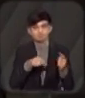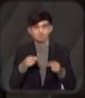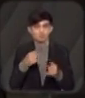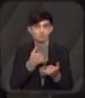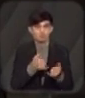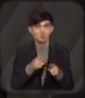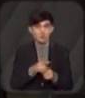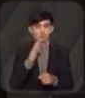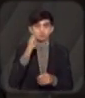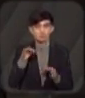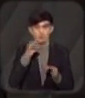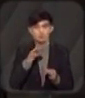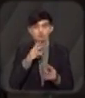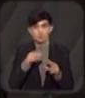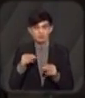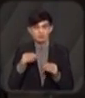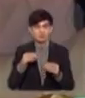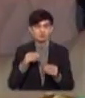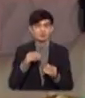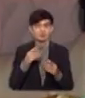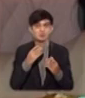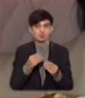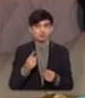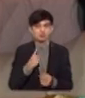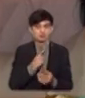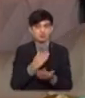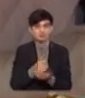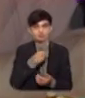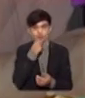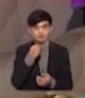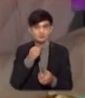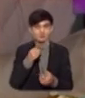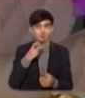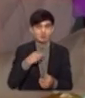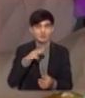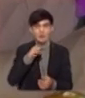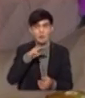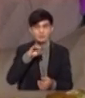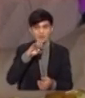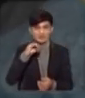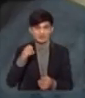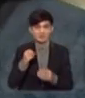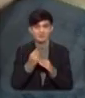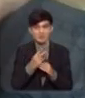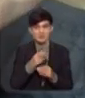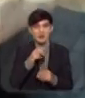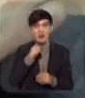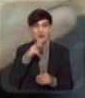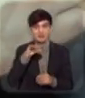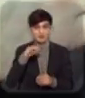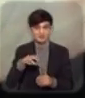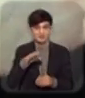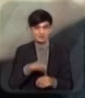жарқын болашақты, бақытты күндерді ғана күтемін. Мәдинаның үлкен қызы Тамирис 12-де, Әмина 11, кішісі Әділ 7 жаста,